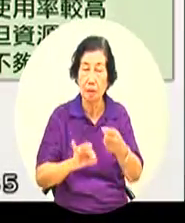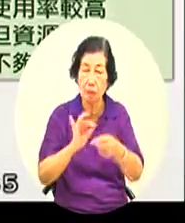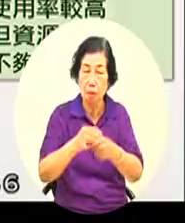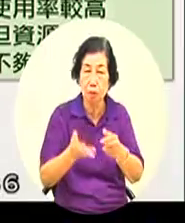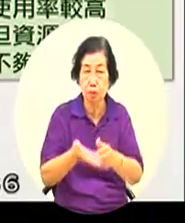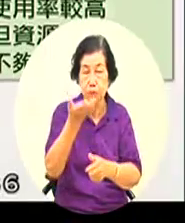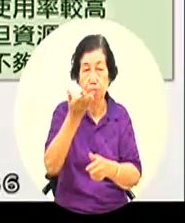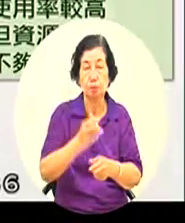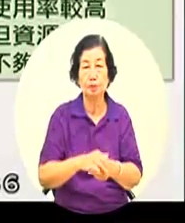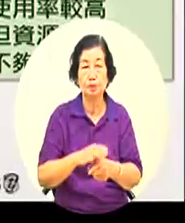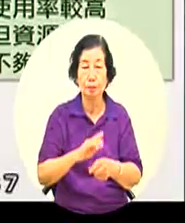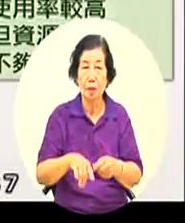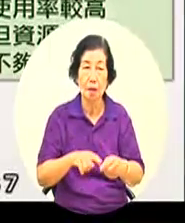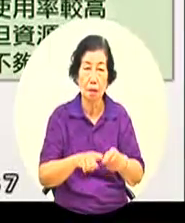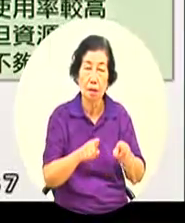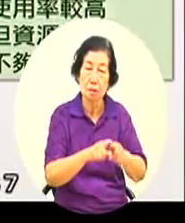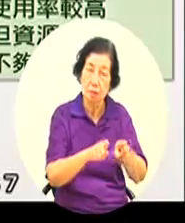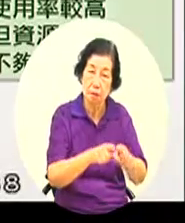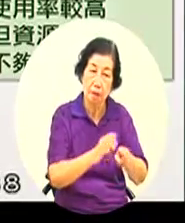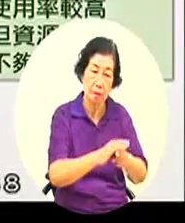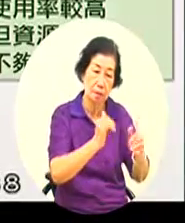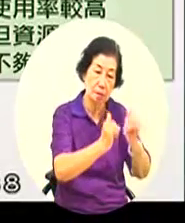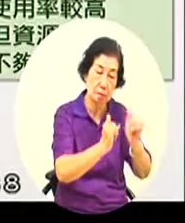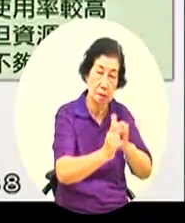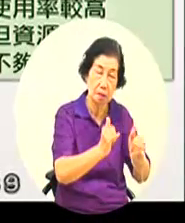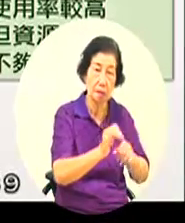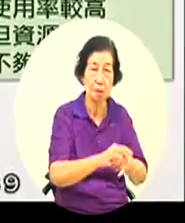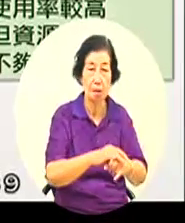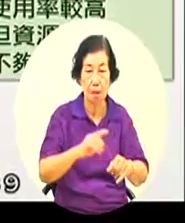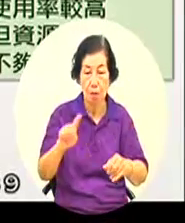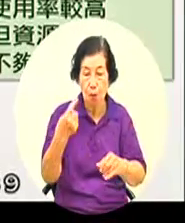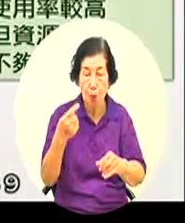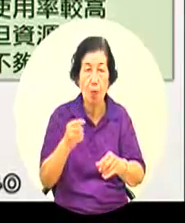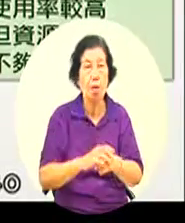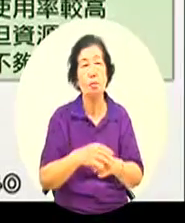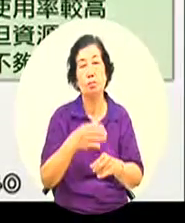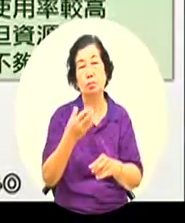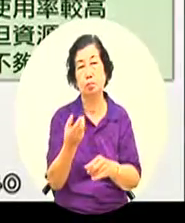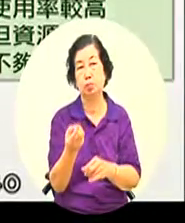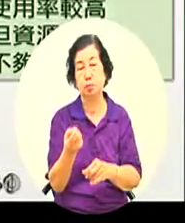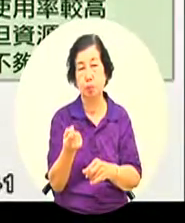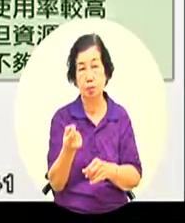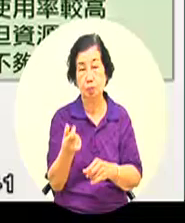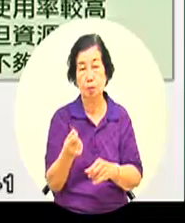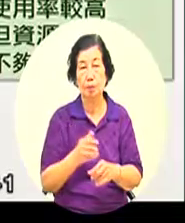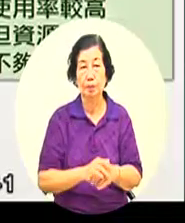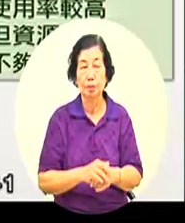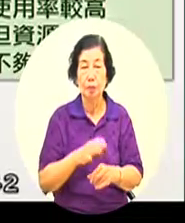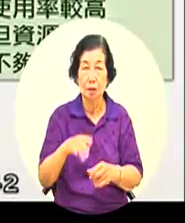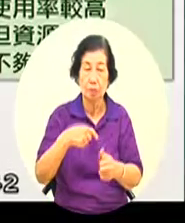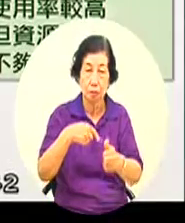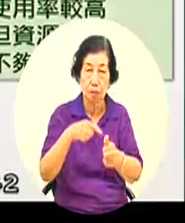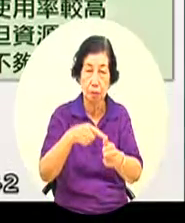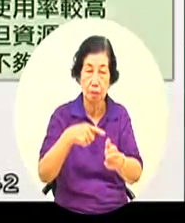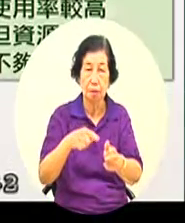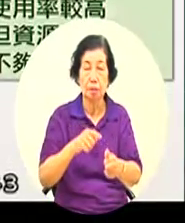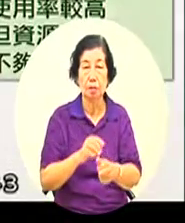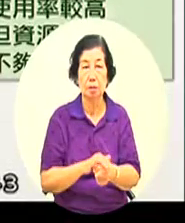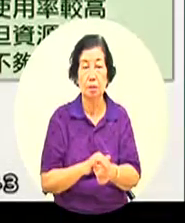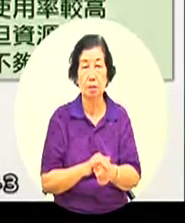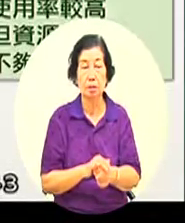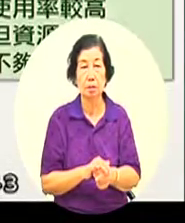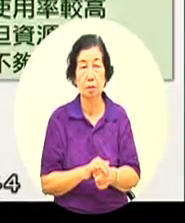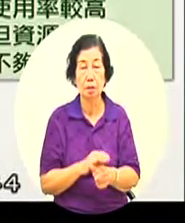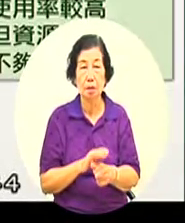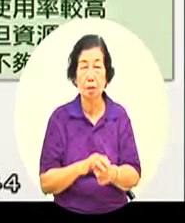为他毕竟是民间做呢，他资源较少，不够普及，他也没叫不动比较比如所谓